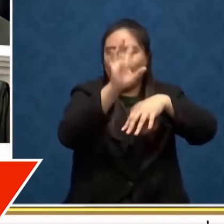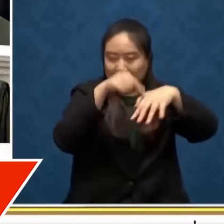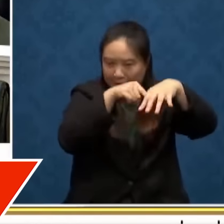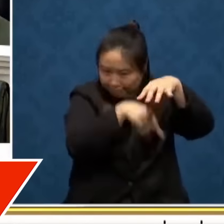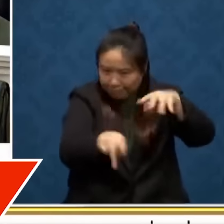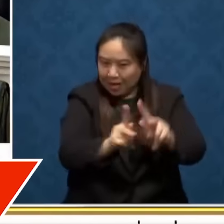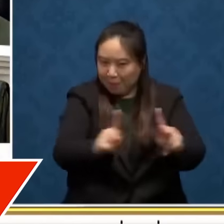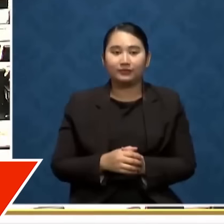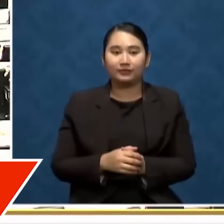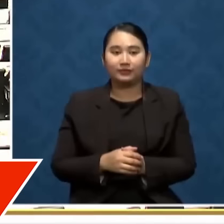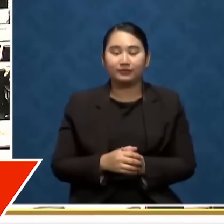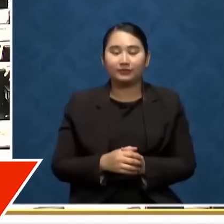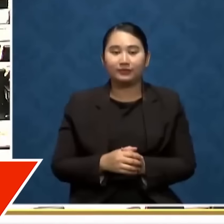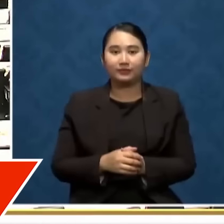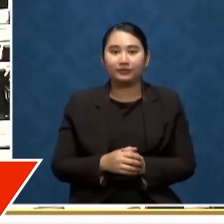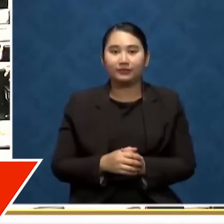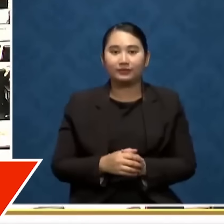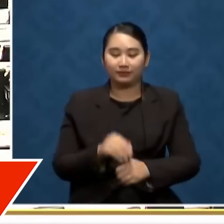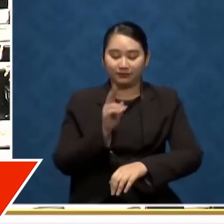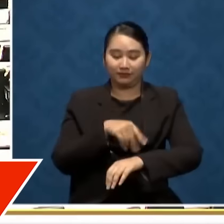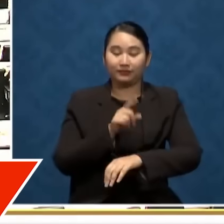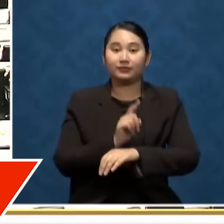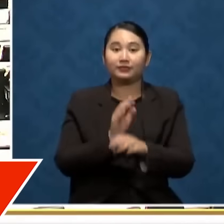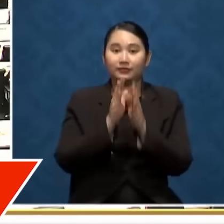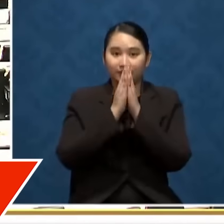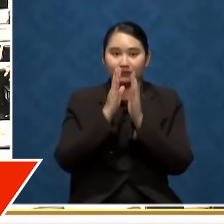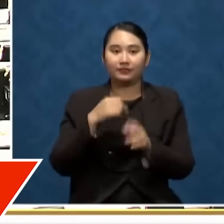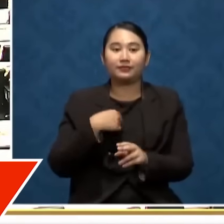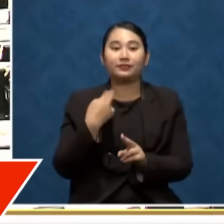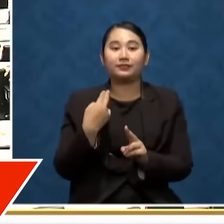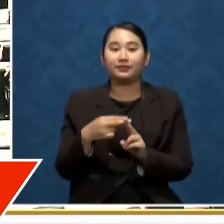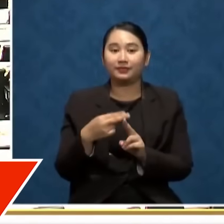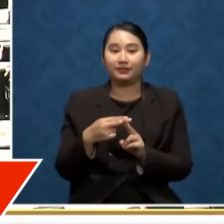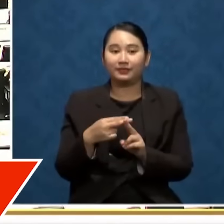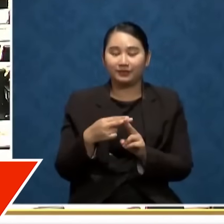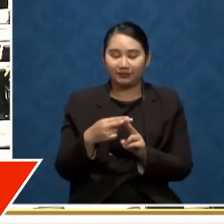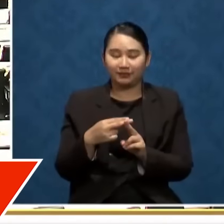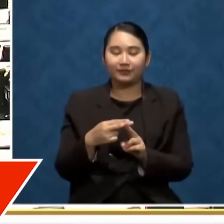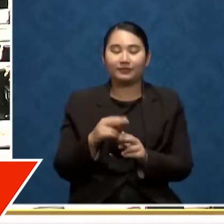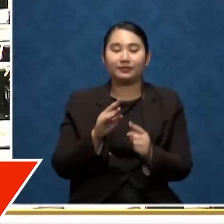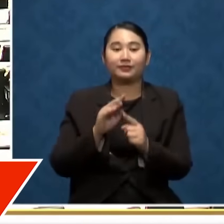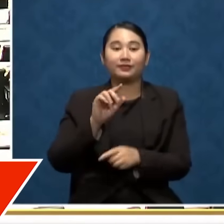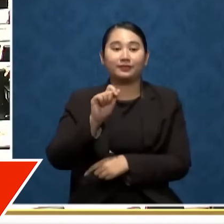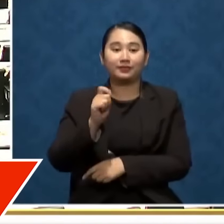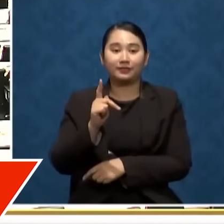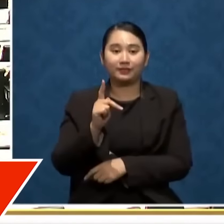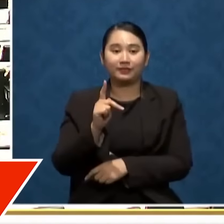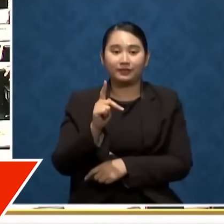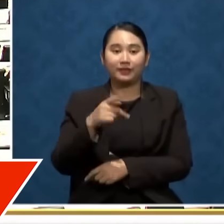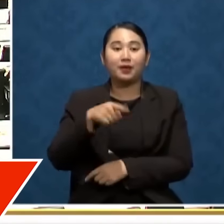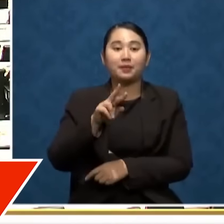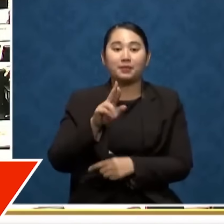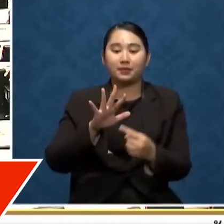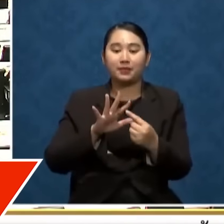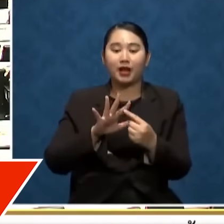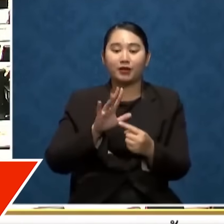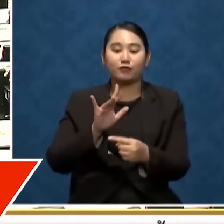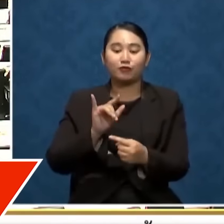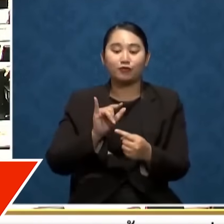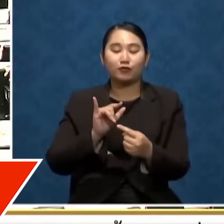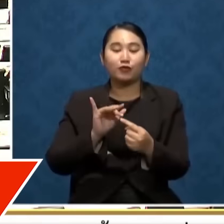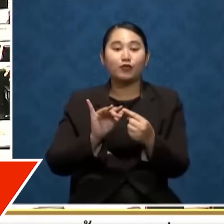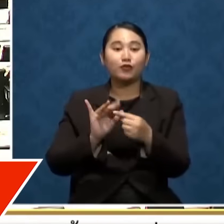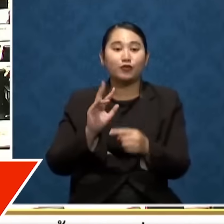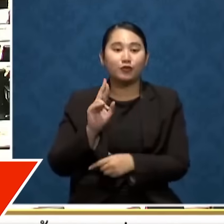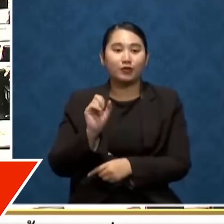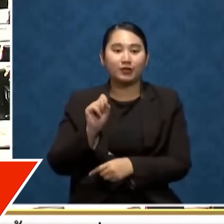าไว้ขอบพระคุณครับ เรียนท่านประธานที่เคารพผมอเอตกันพงประยุรศักดิ์สมาชิกสภาผู้แทนราษฎรนะครับเขตมีนบุรีและเขตสะ